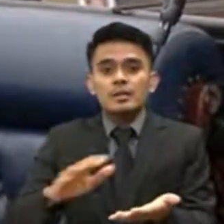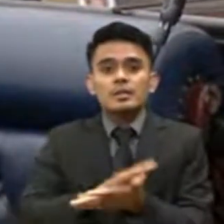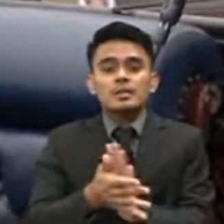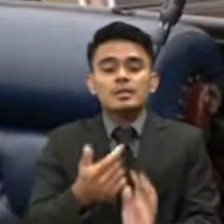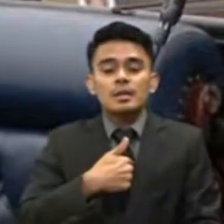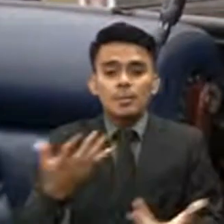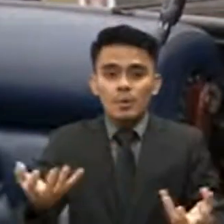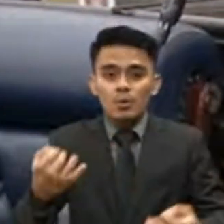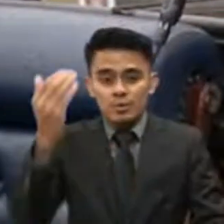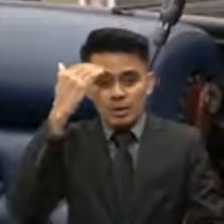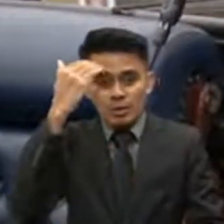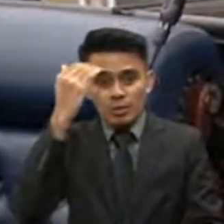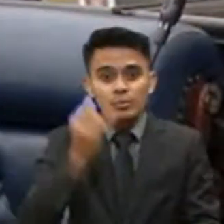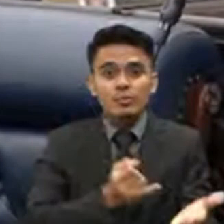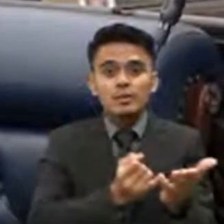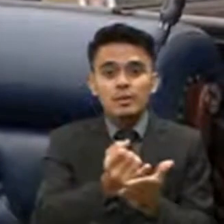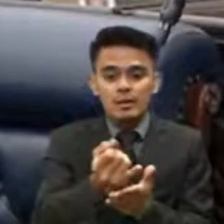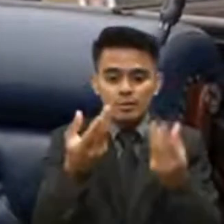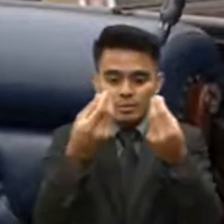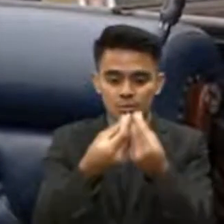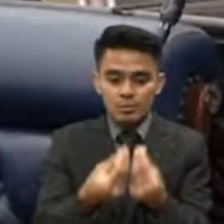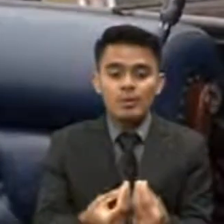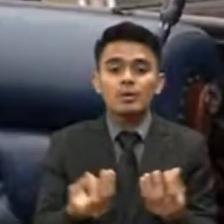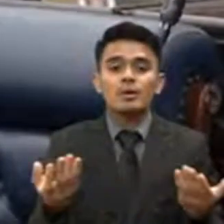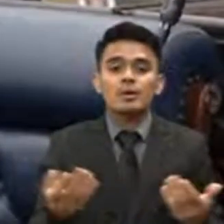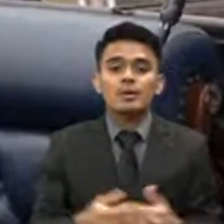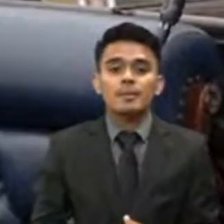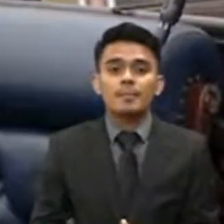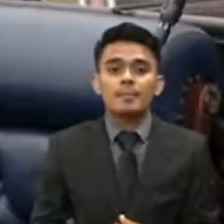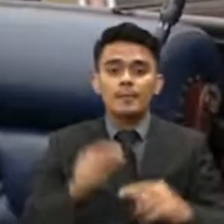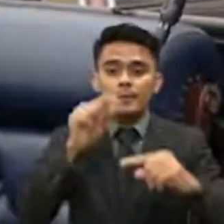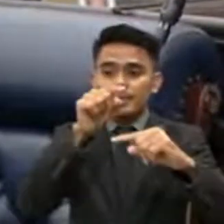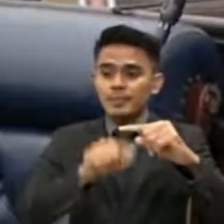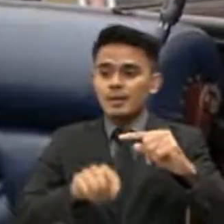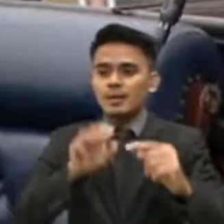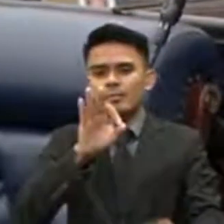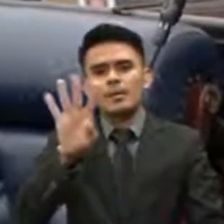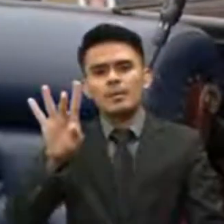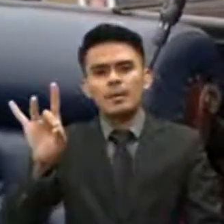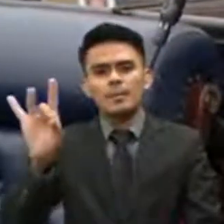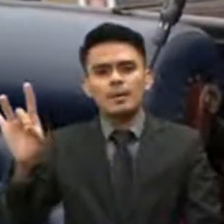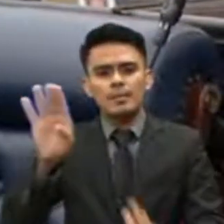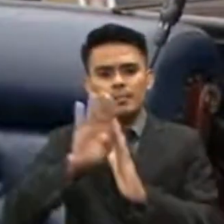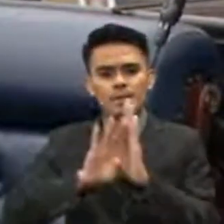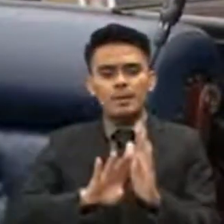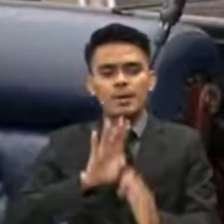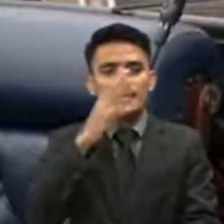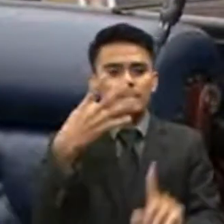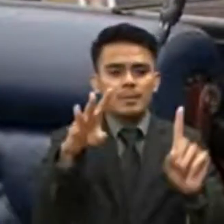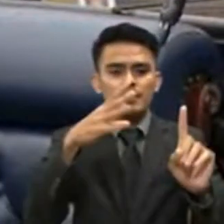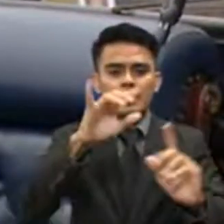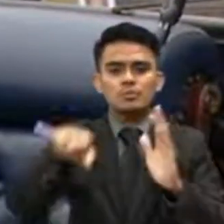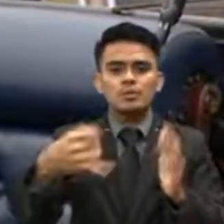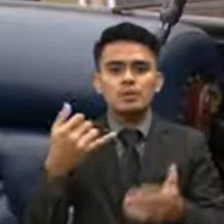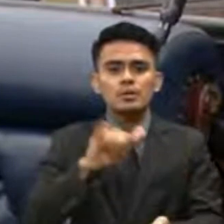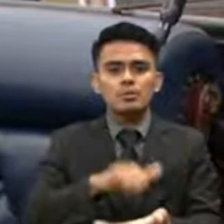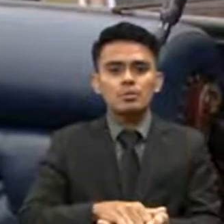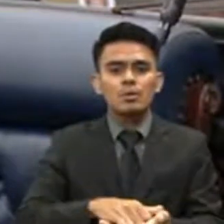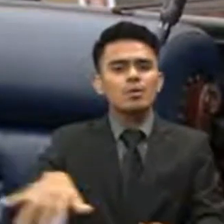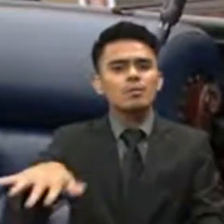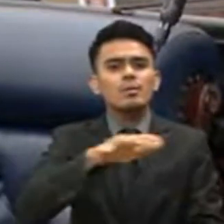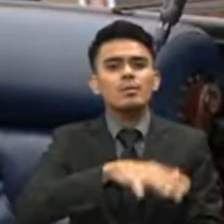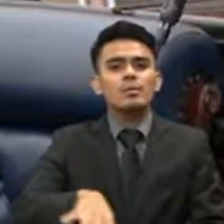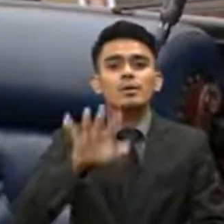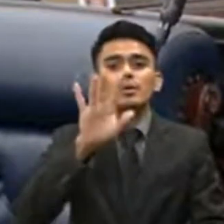kebenarannya kejituan data ini kalau tidak baca dengan 14 juta contoh